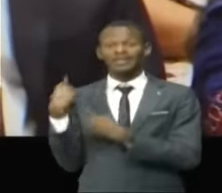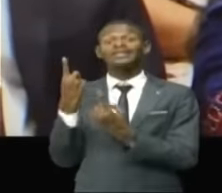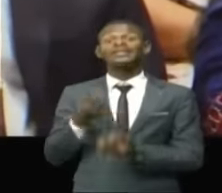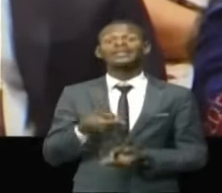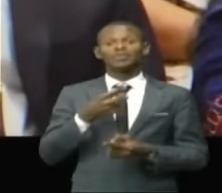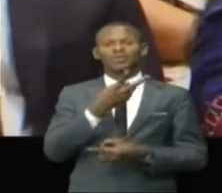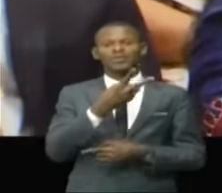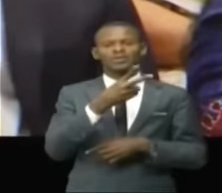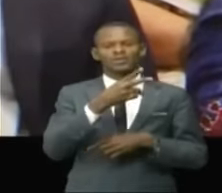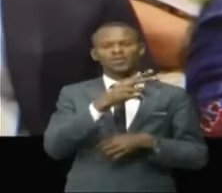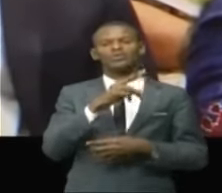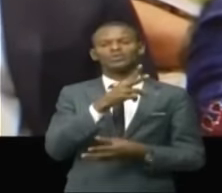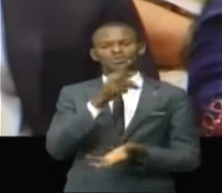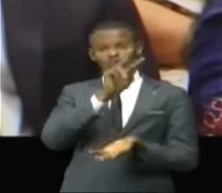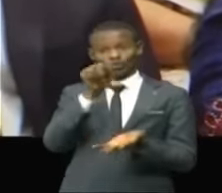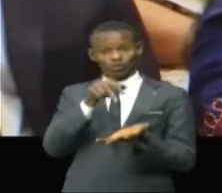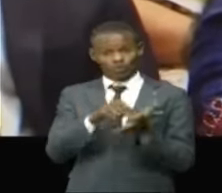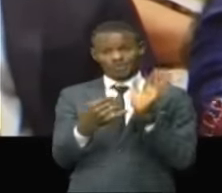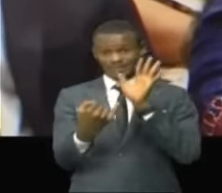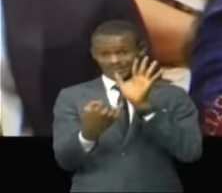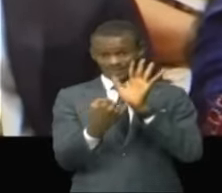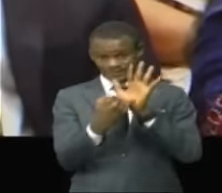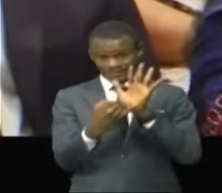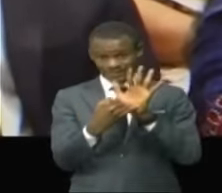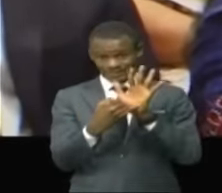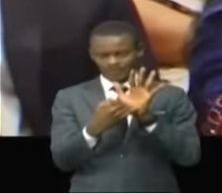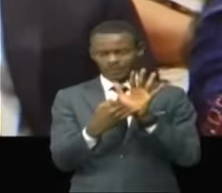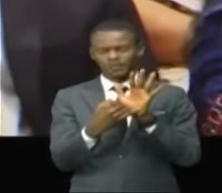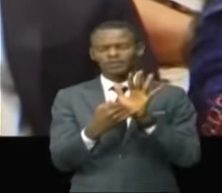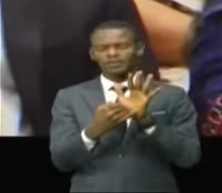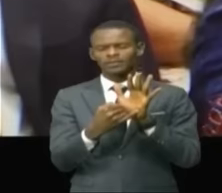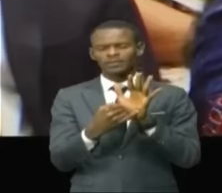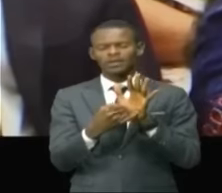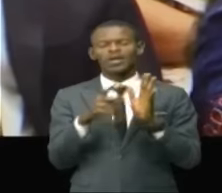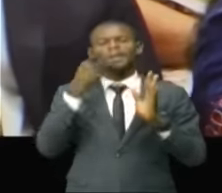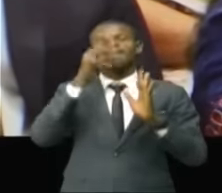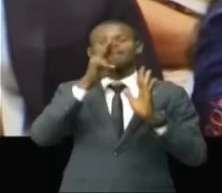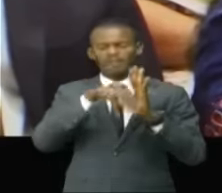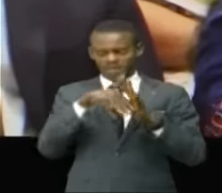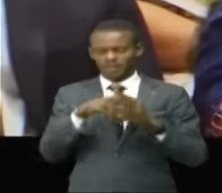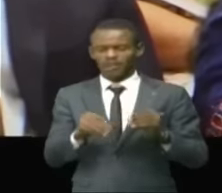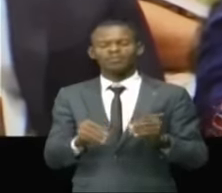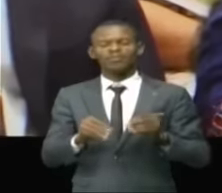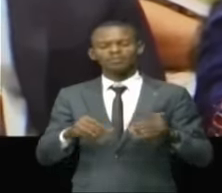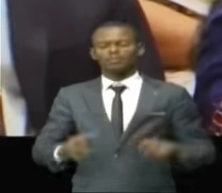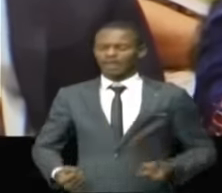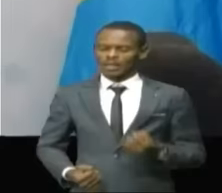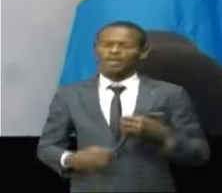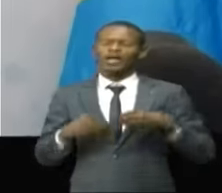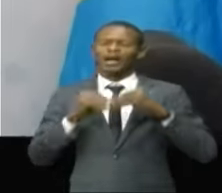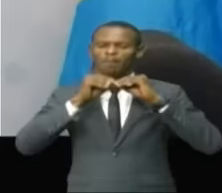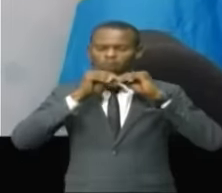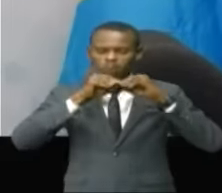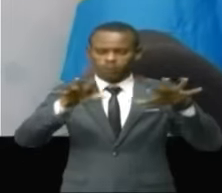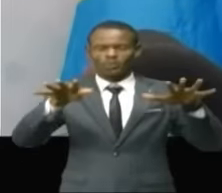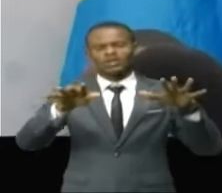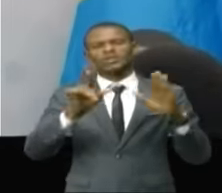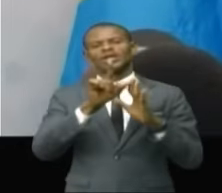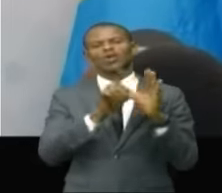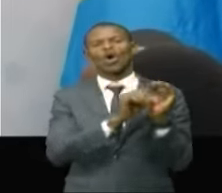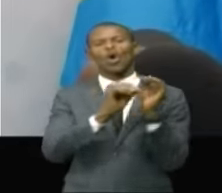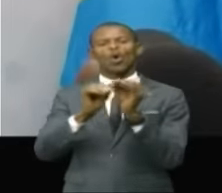la loi organique dont l'adoption finale n'a été rendue possible plus de 16 ans après. Ceci grâce à